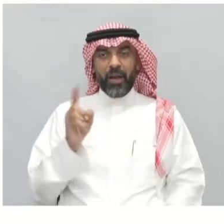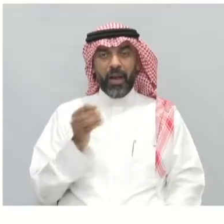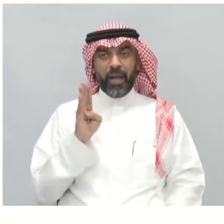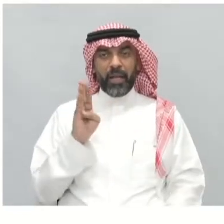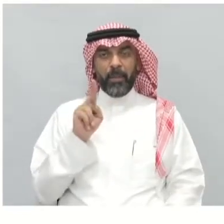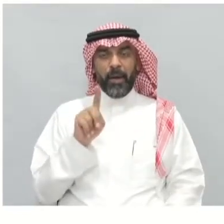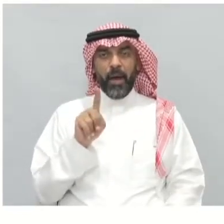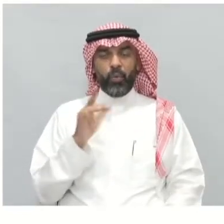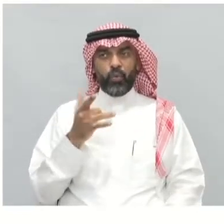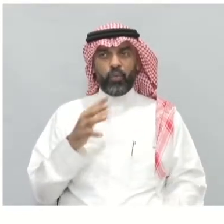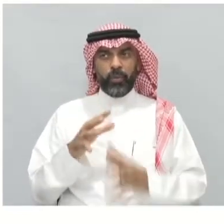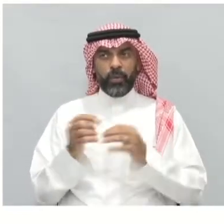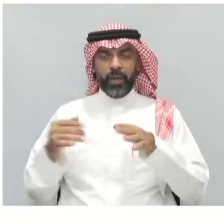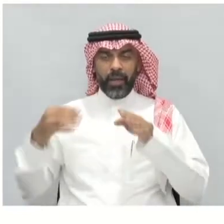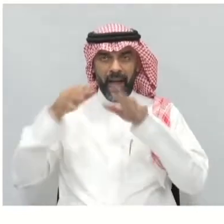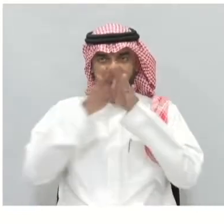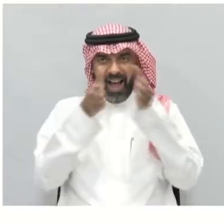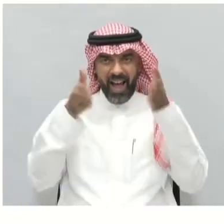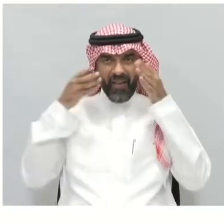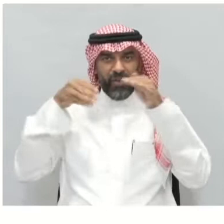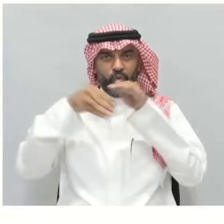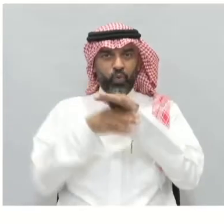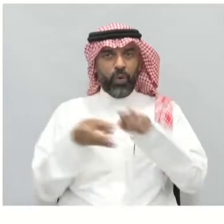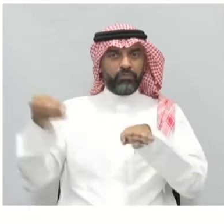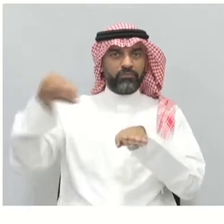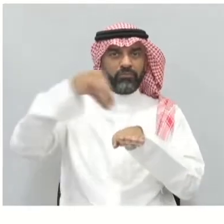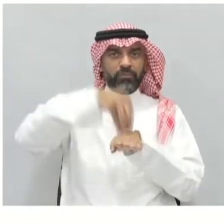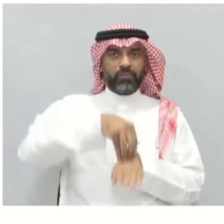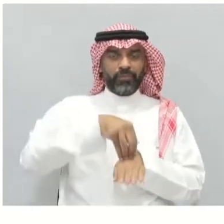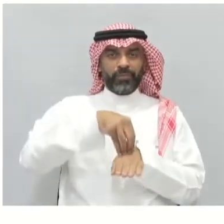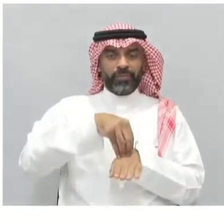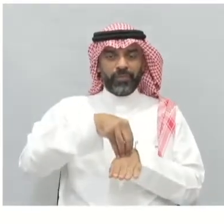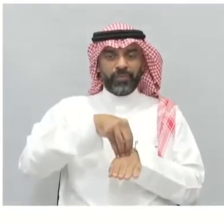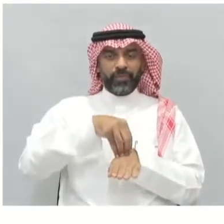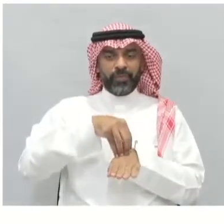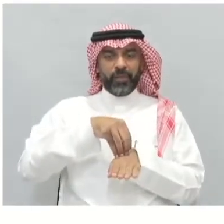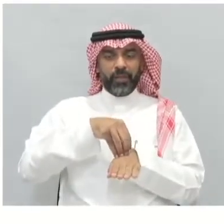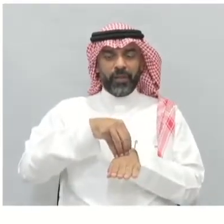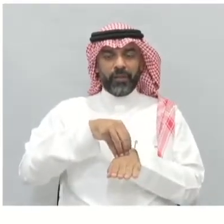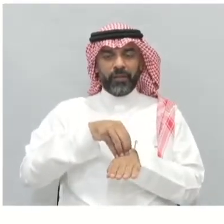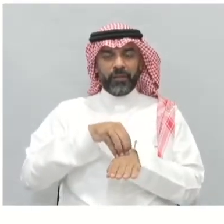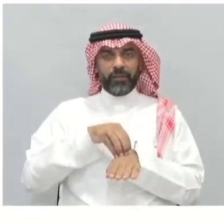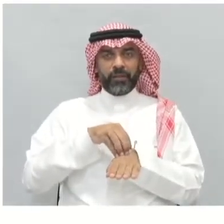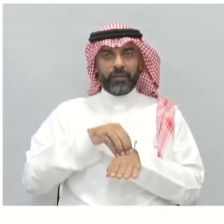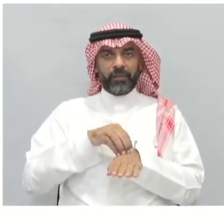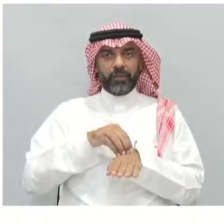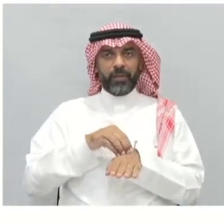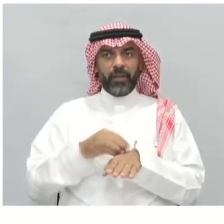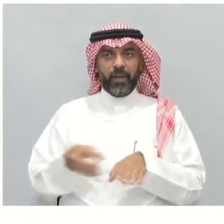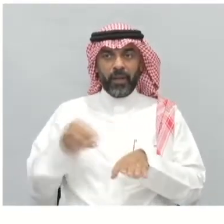يعني دخلوا الحافله يعني الحافله يعني راح تكون عمليات زائد